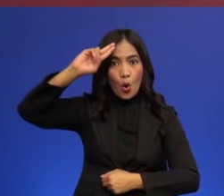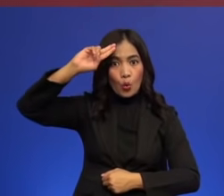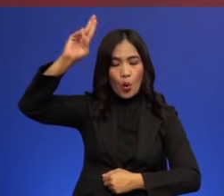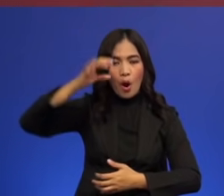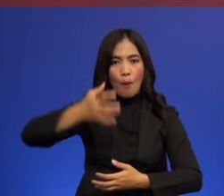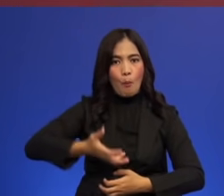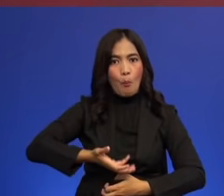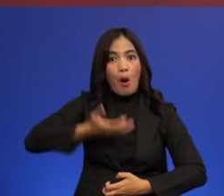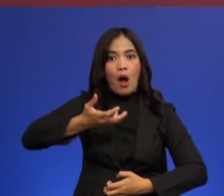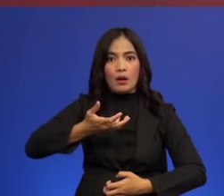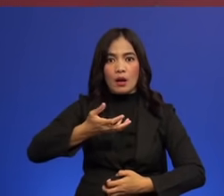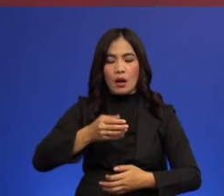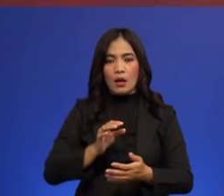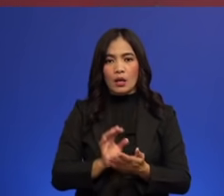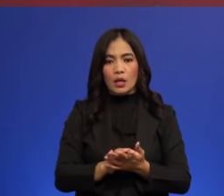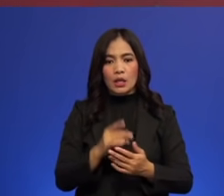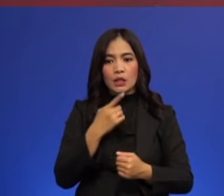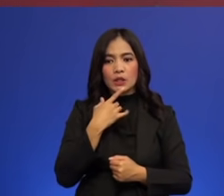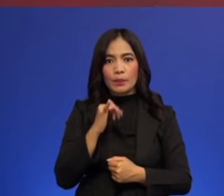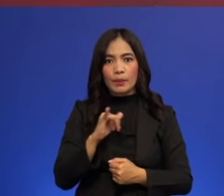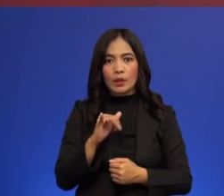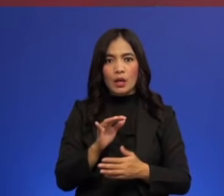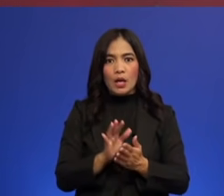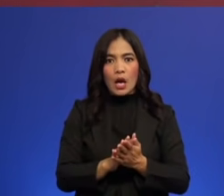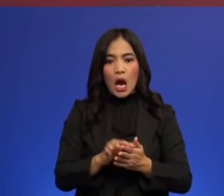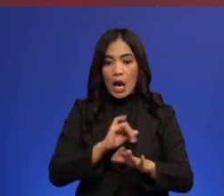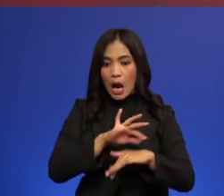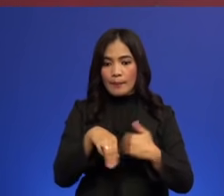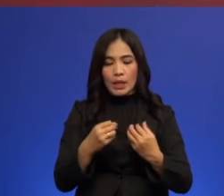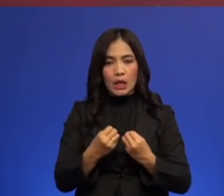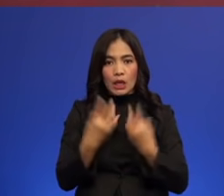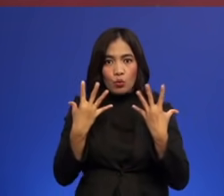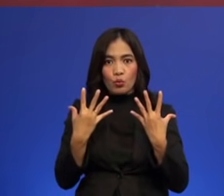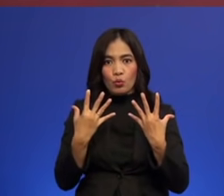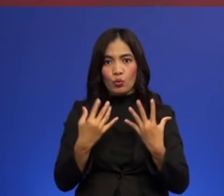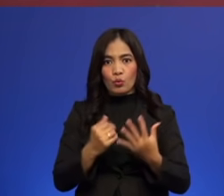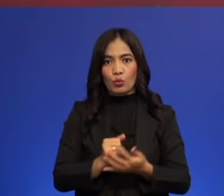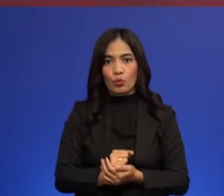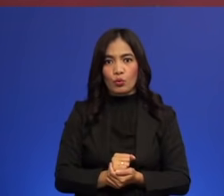karena kehangatan amarahmu kami terkejut.